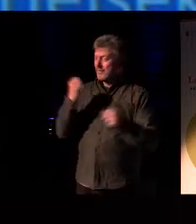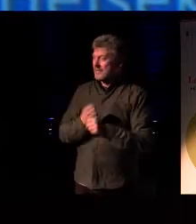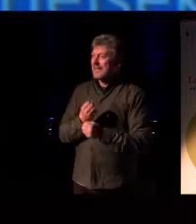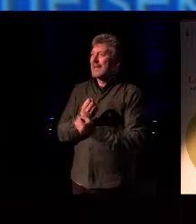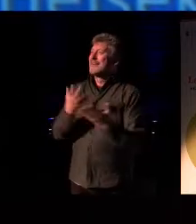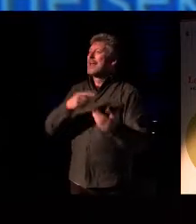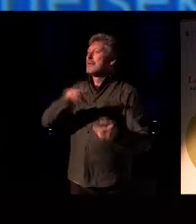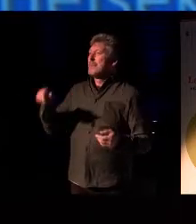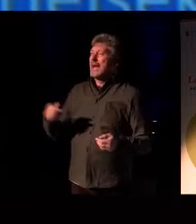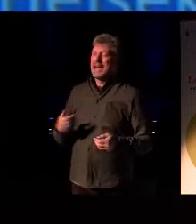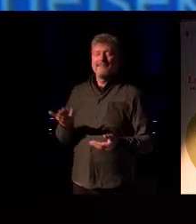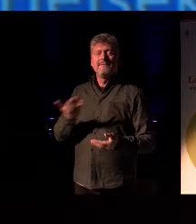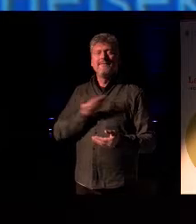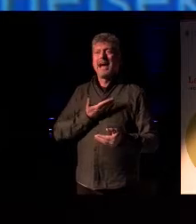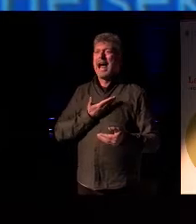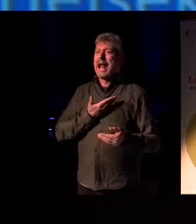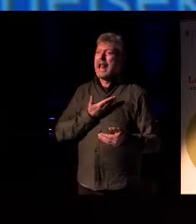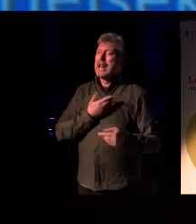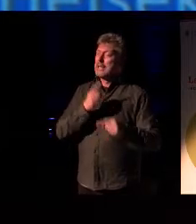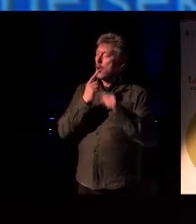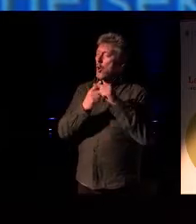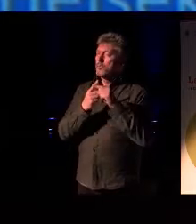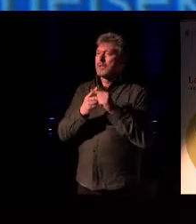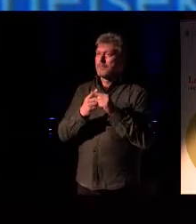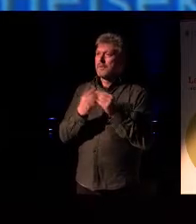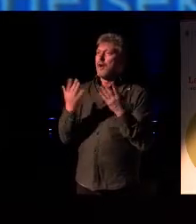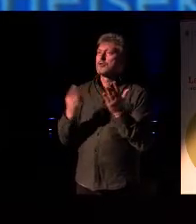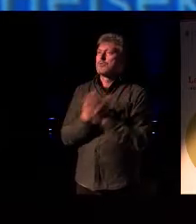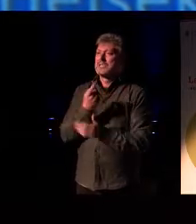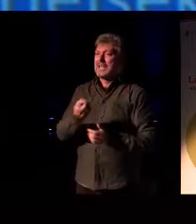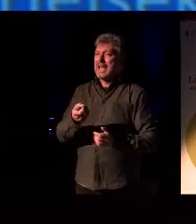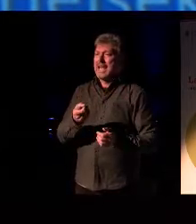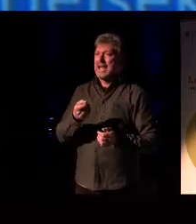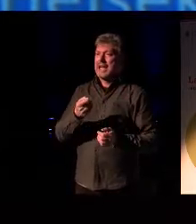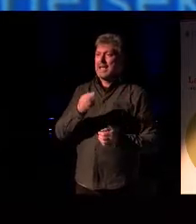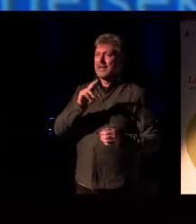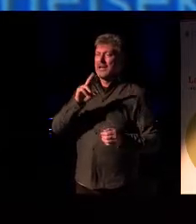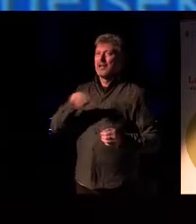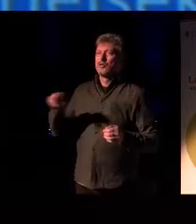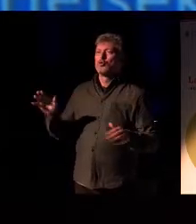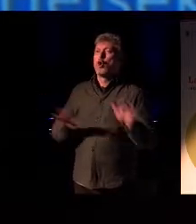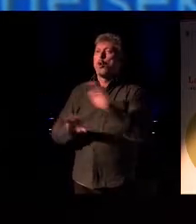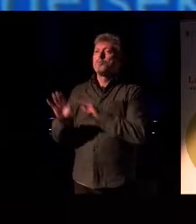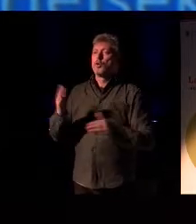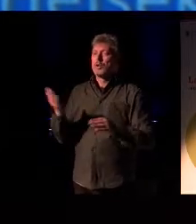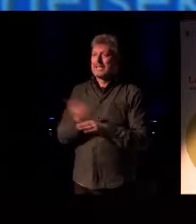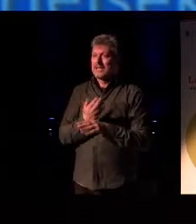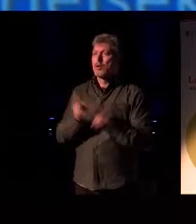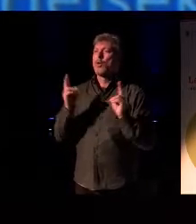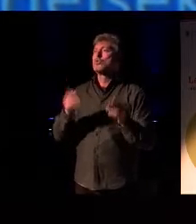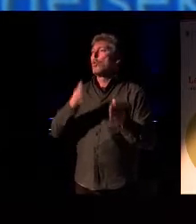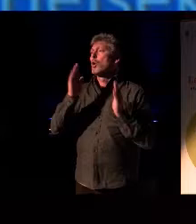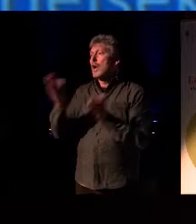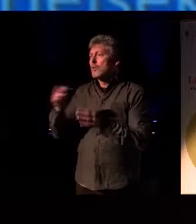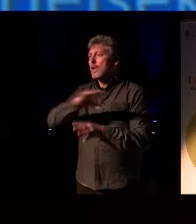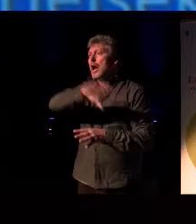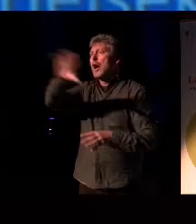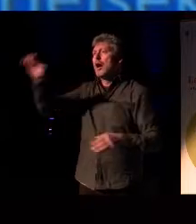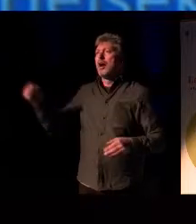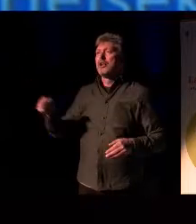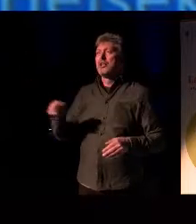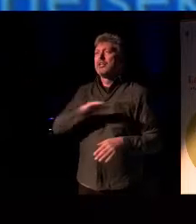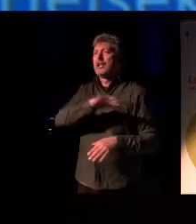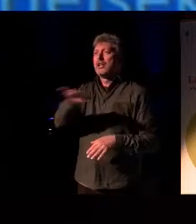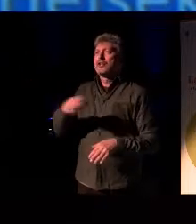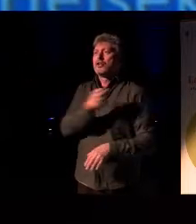veldig optimistisk med tanke på hva som nå skjer i Norsk helse- og omsorgstjeneste. Gratulerer også til alle landets